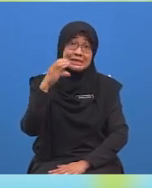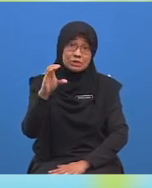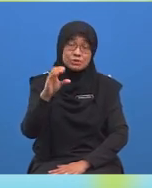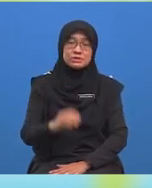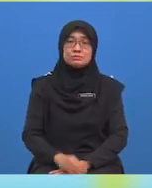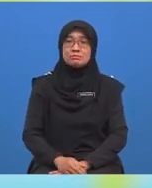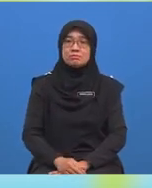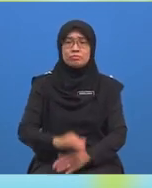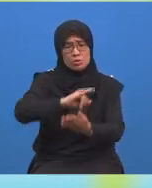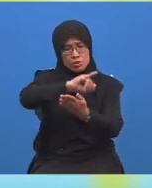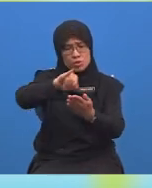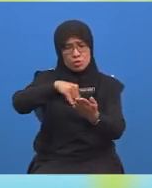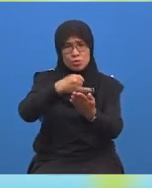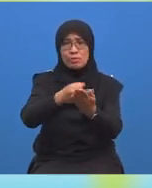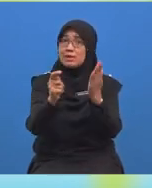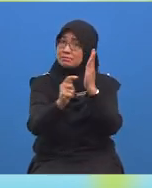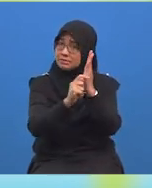386,900. Jumlah